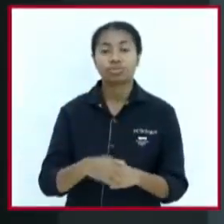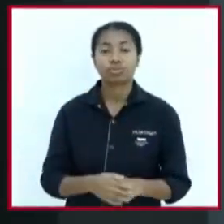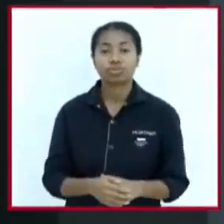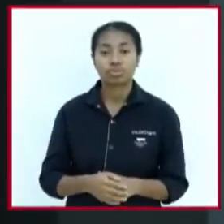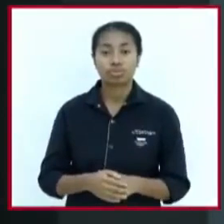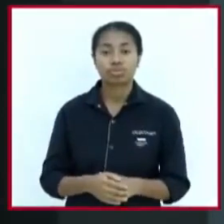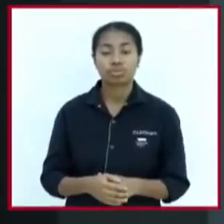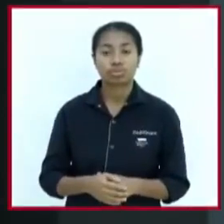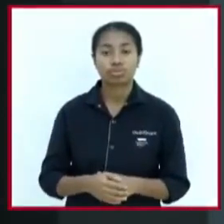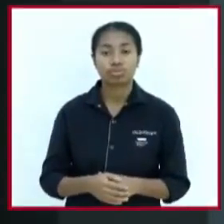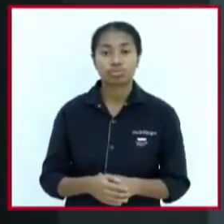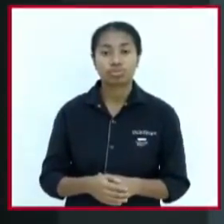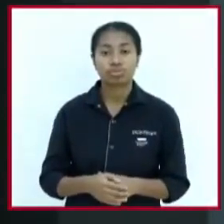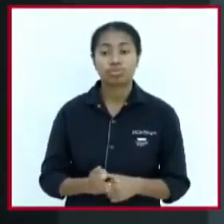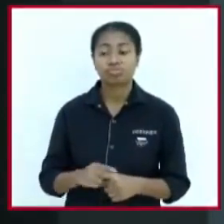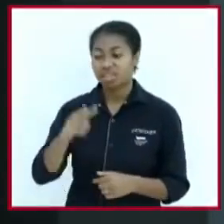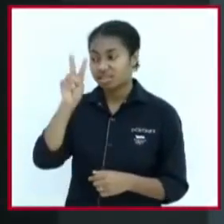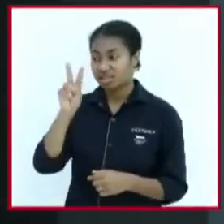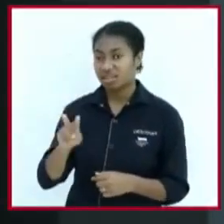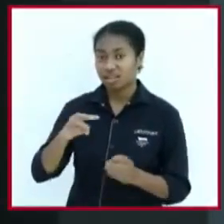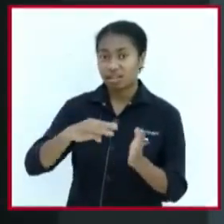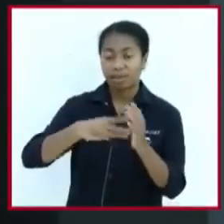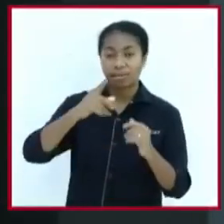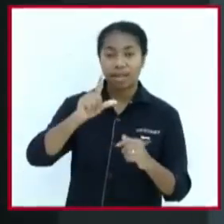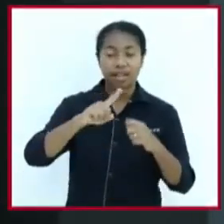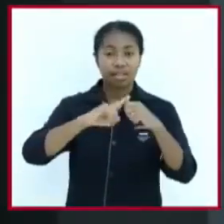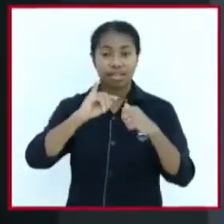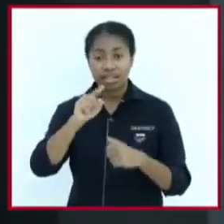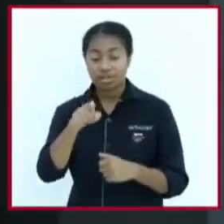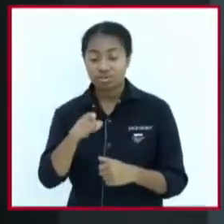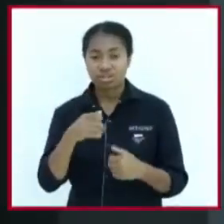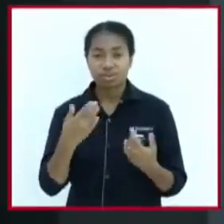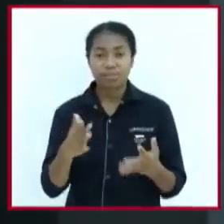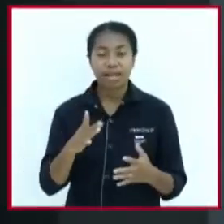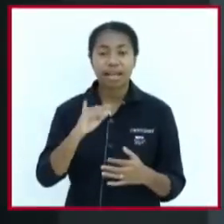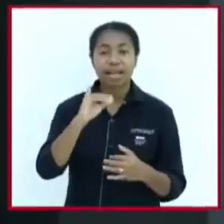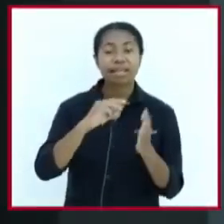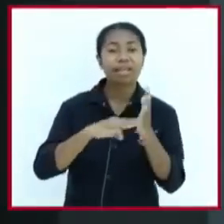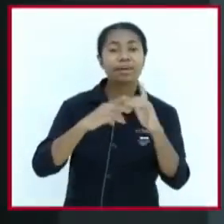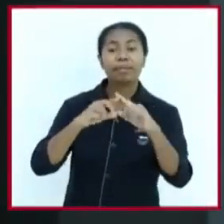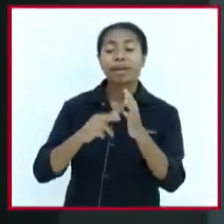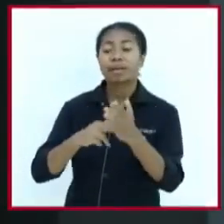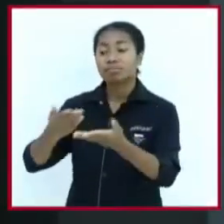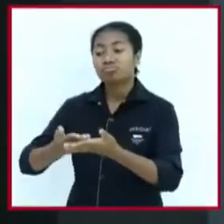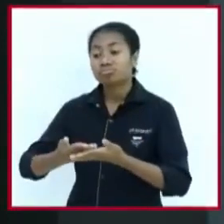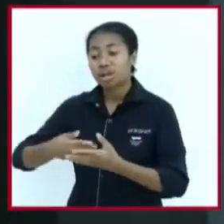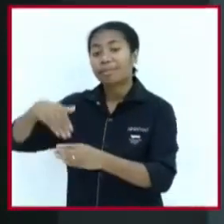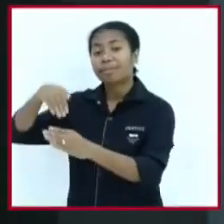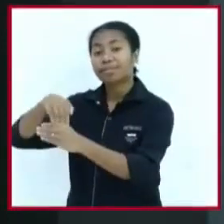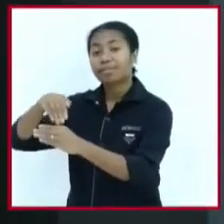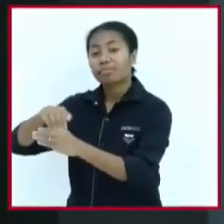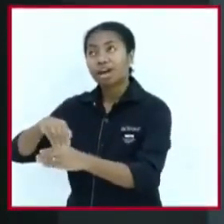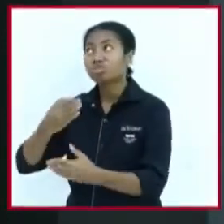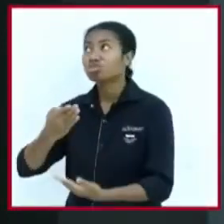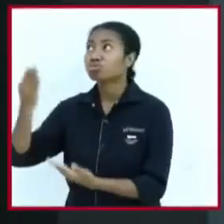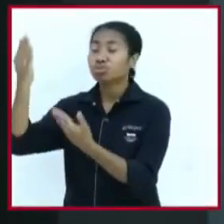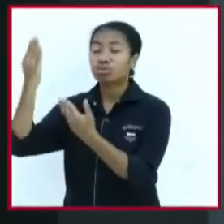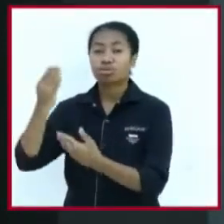Hai nengok Mercedes sebagai imam dan memberikan persembahan persepuluhan kepadanya